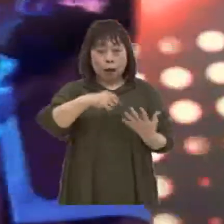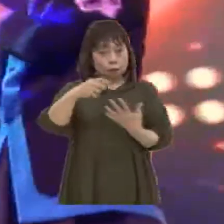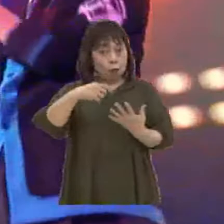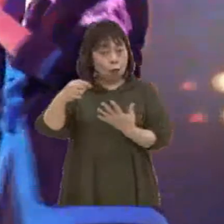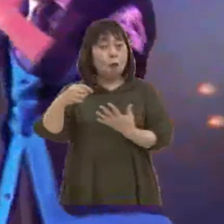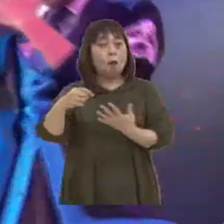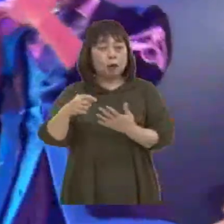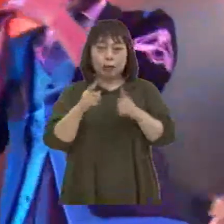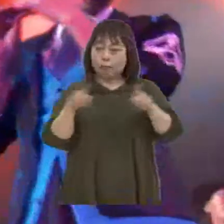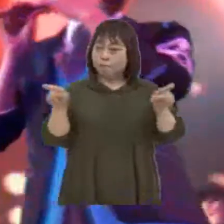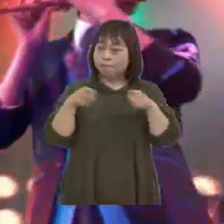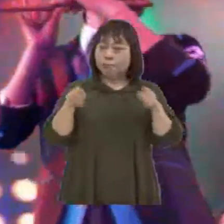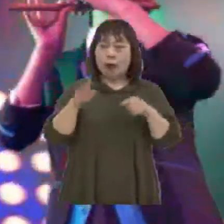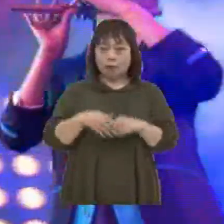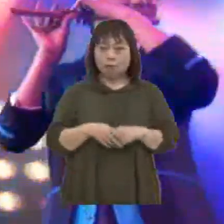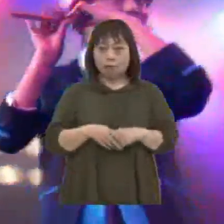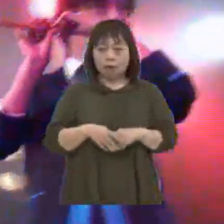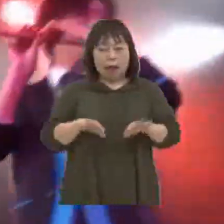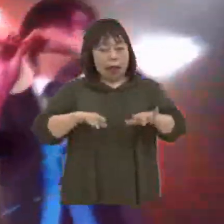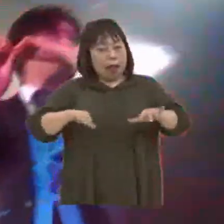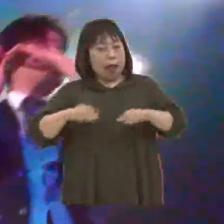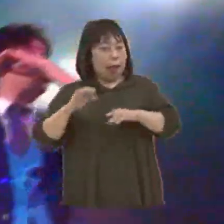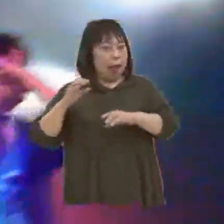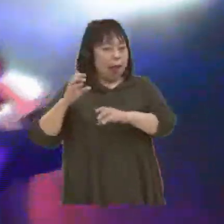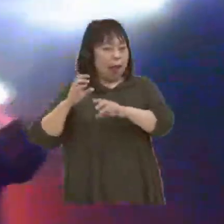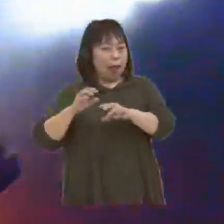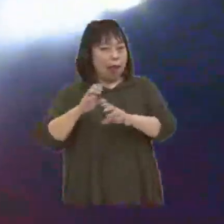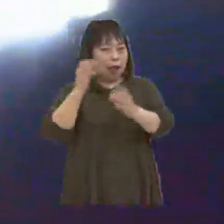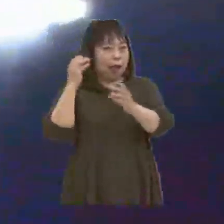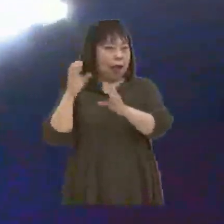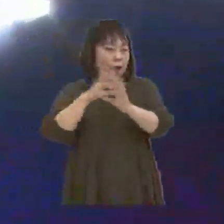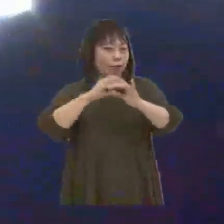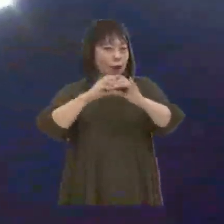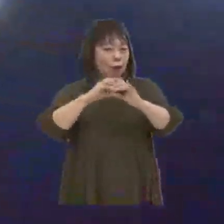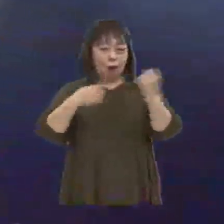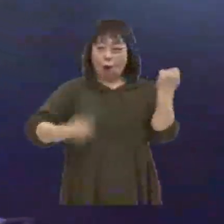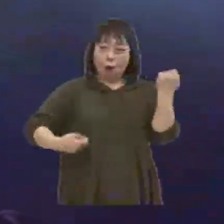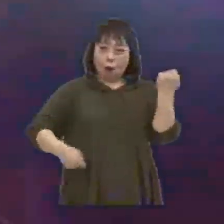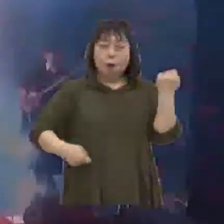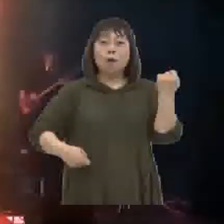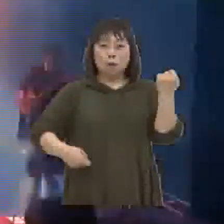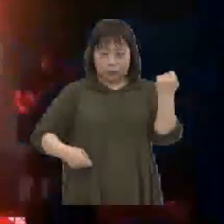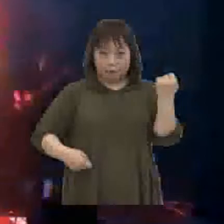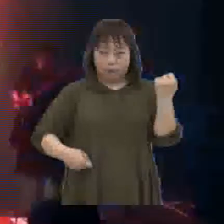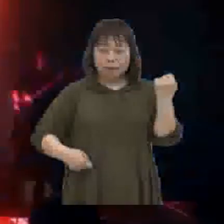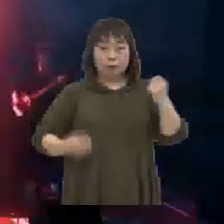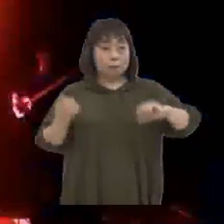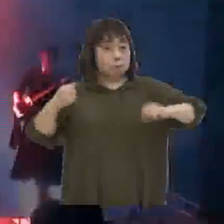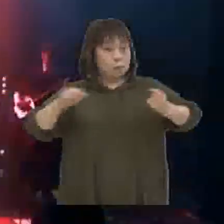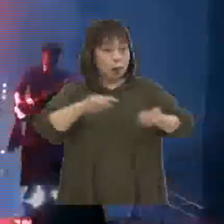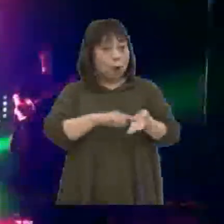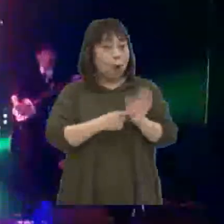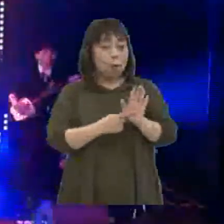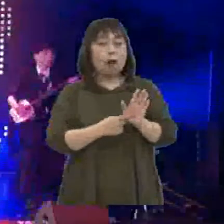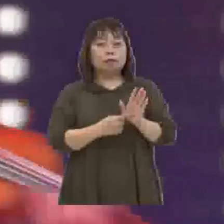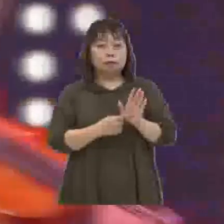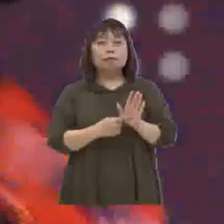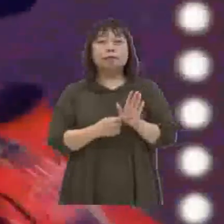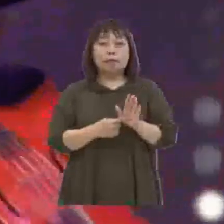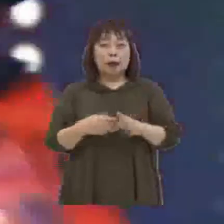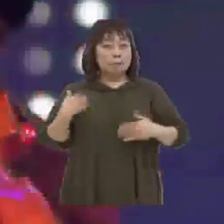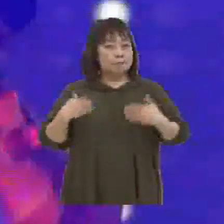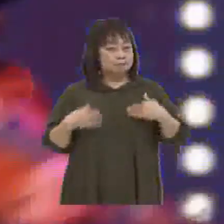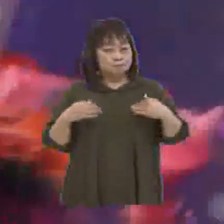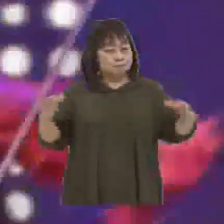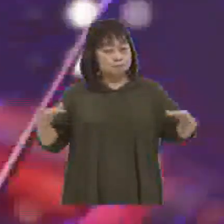演奏はもちろん何より熱く魂を揺さぶるライブパフォーマンスが毎回客席に熱狂を